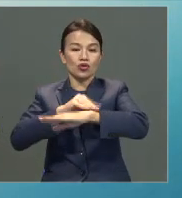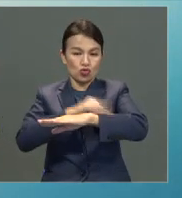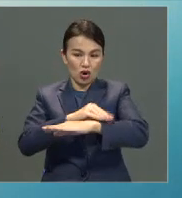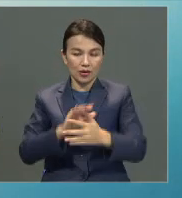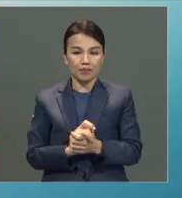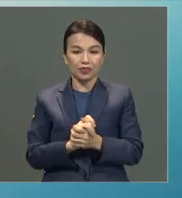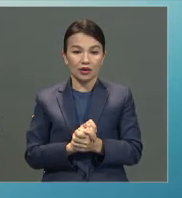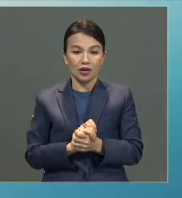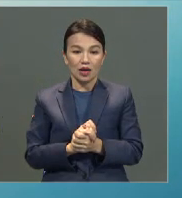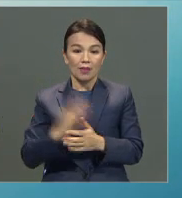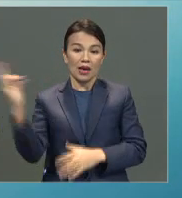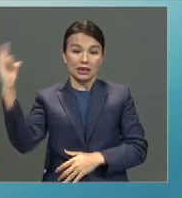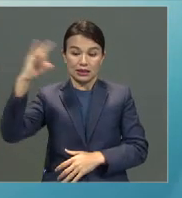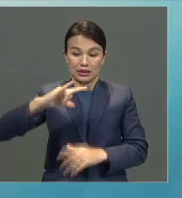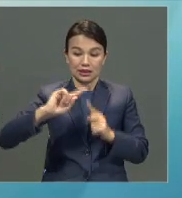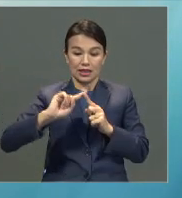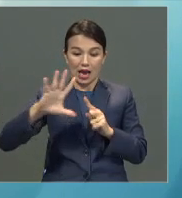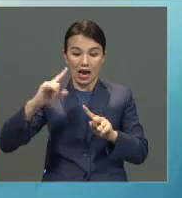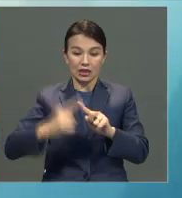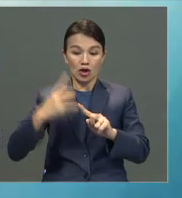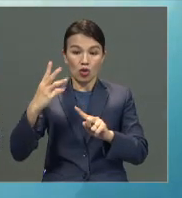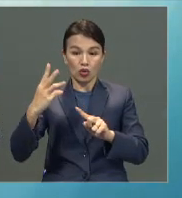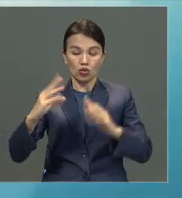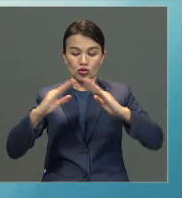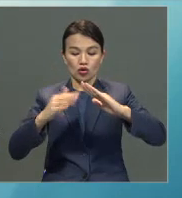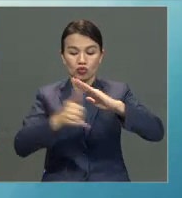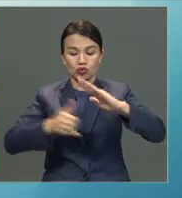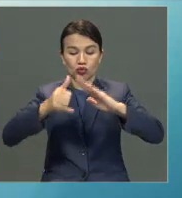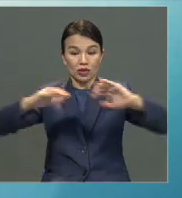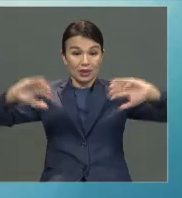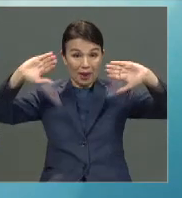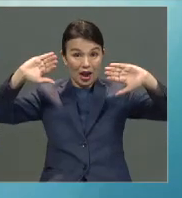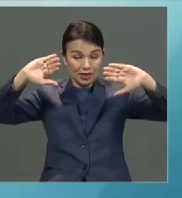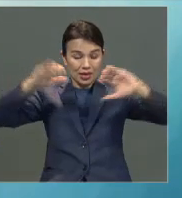ปีเป็นพนักงานนวดมาถึงเมืองไทยวันที่ 5มิถุนายนแล้วก็เข้าพัก state